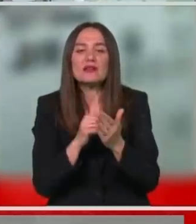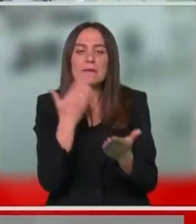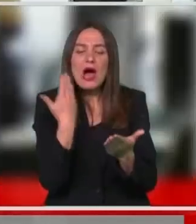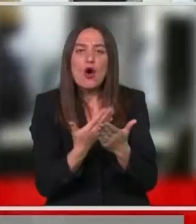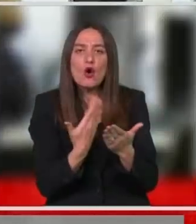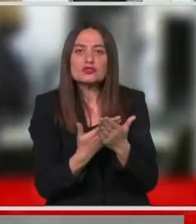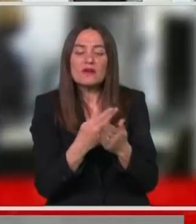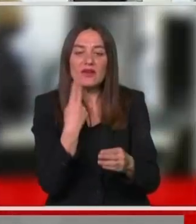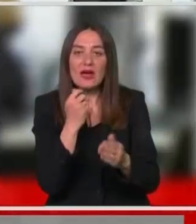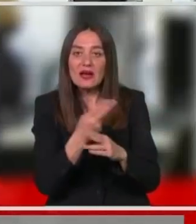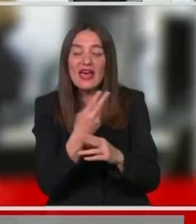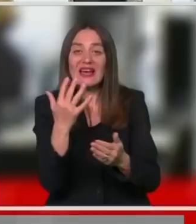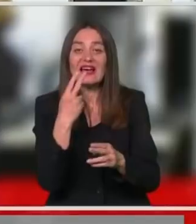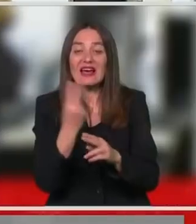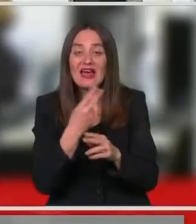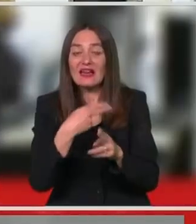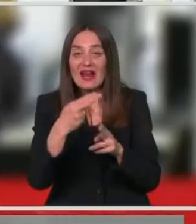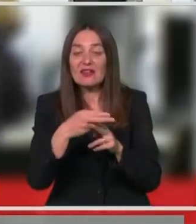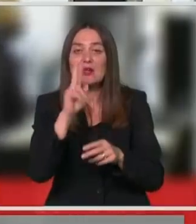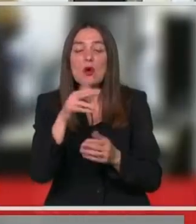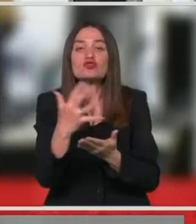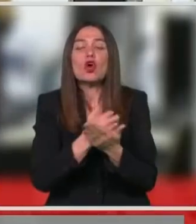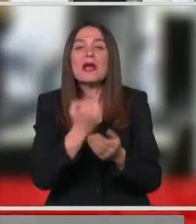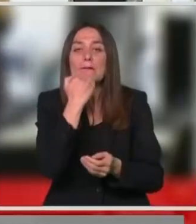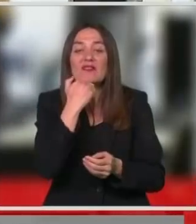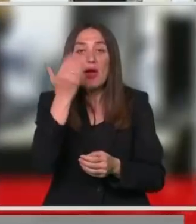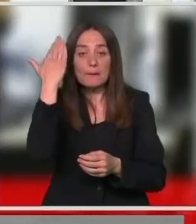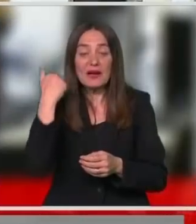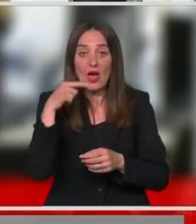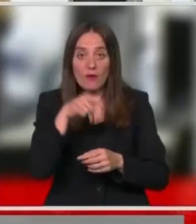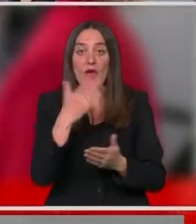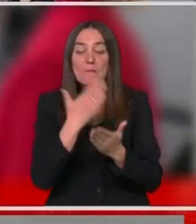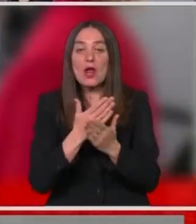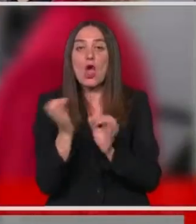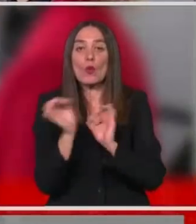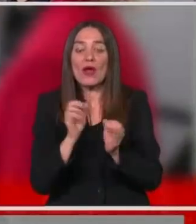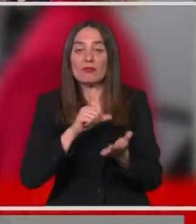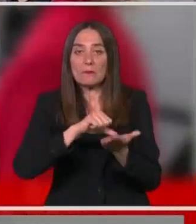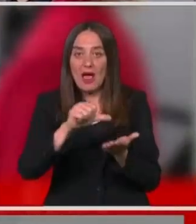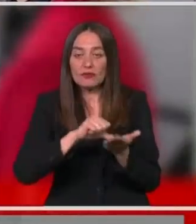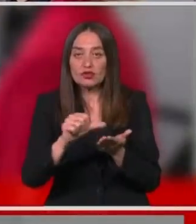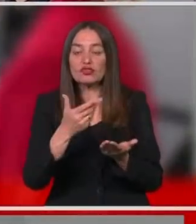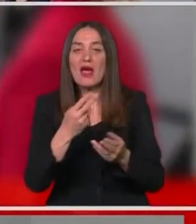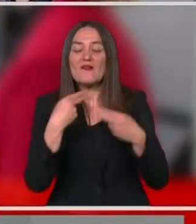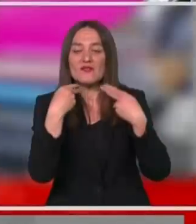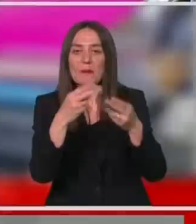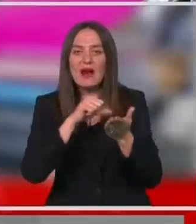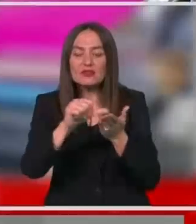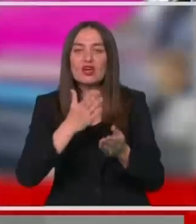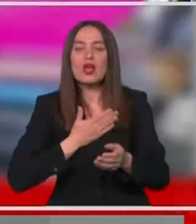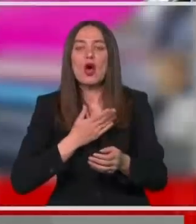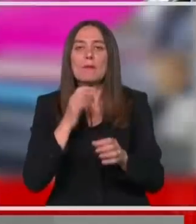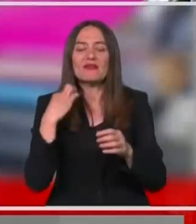to je da kredite mogu da koriste privrednici koji su i pre ove krize bili uredni platiše, vraćali svoje obaveze, plaćali